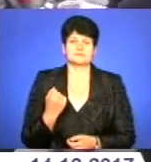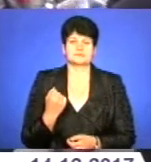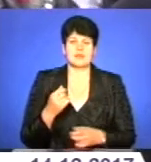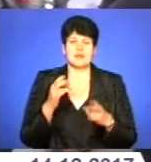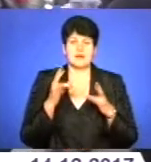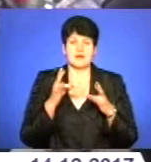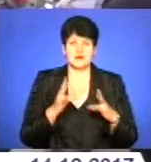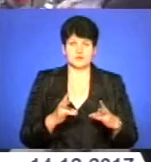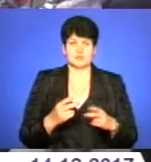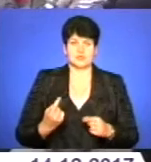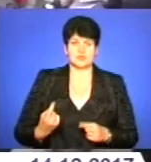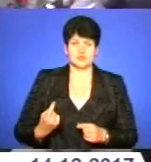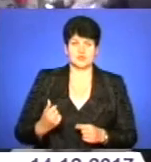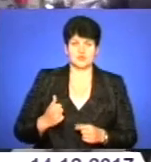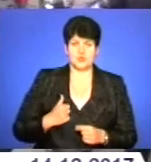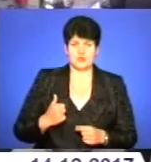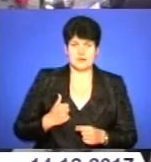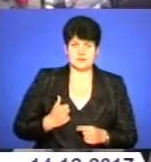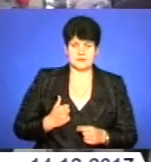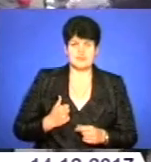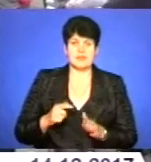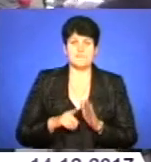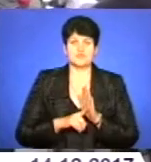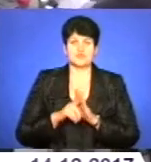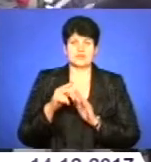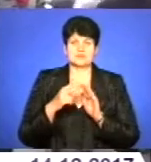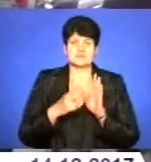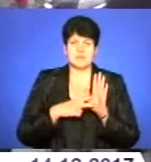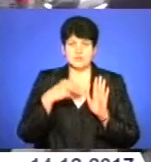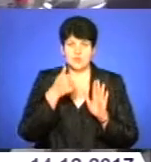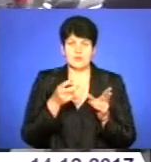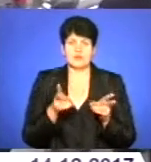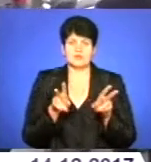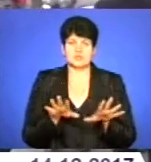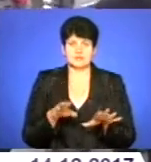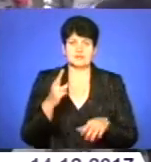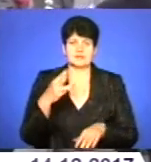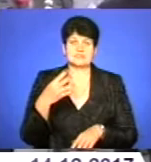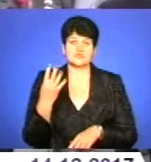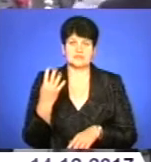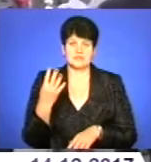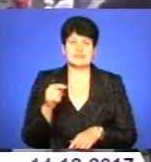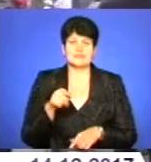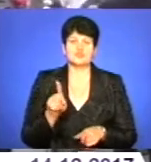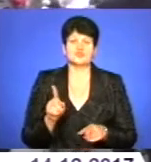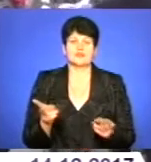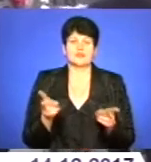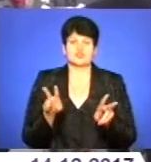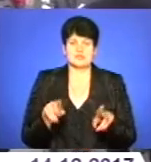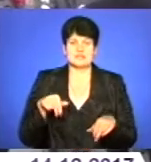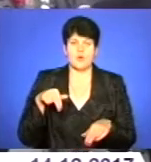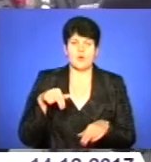атомних солдатів, на початок 2017 року залишилося 34. Ті, що залишилися,